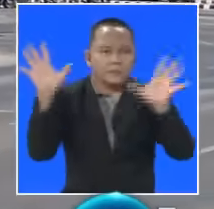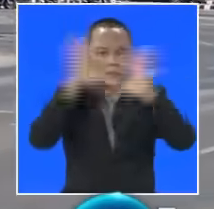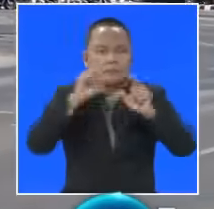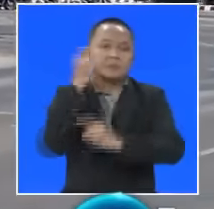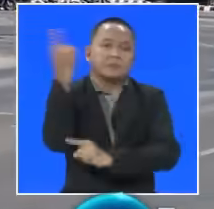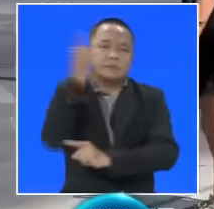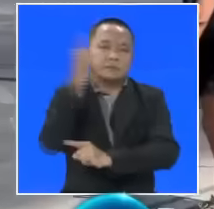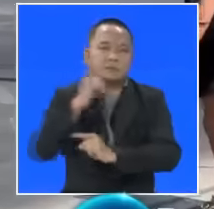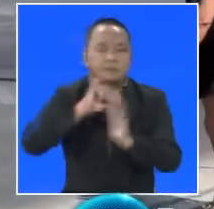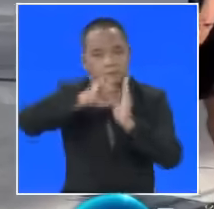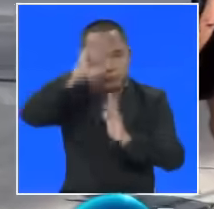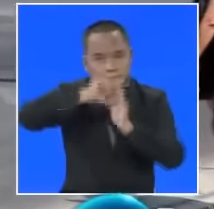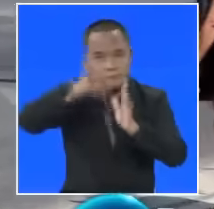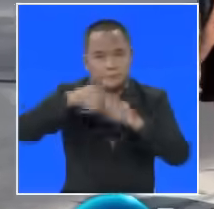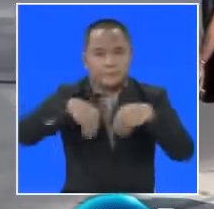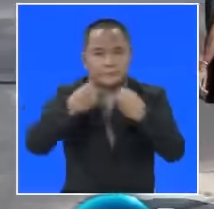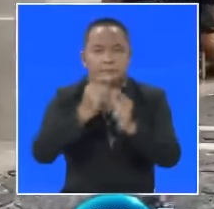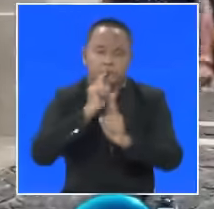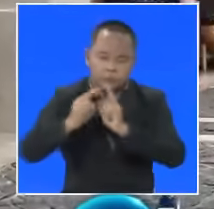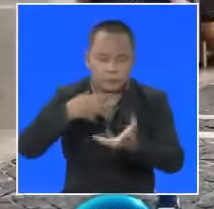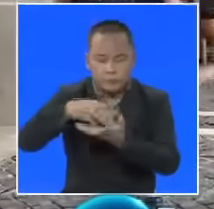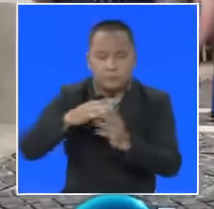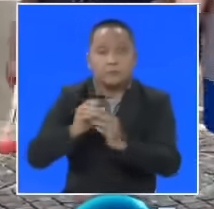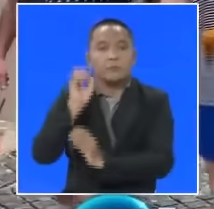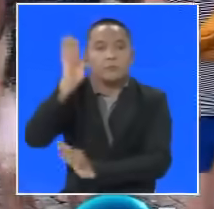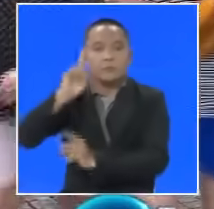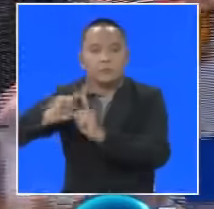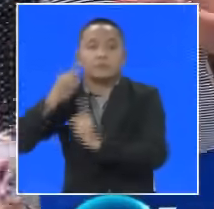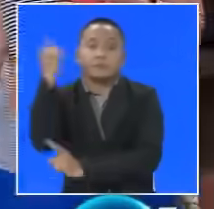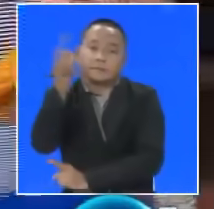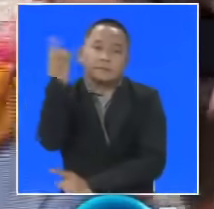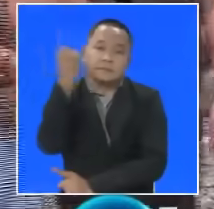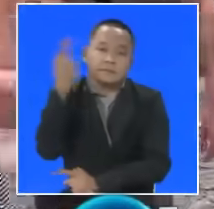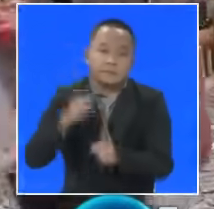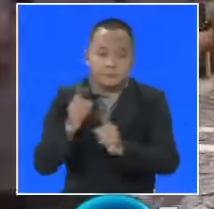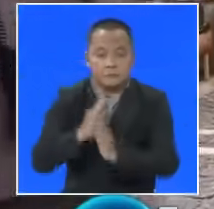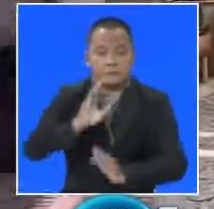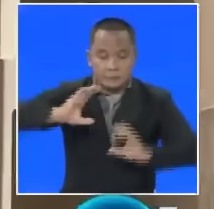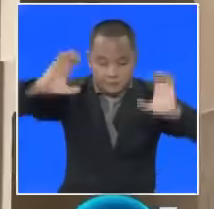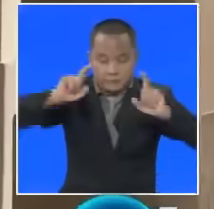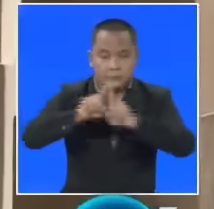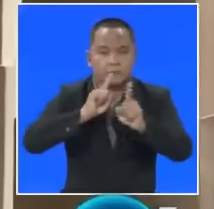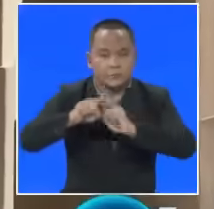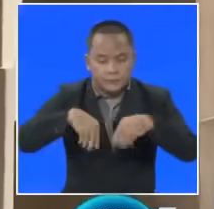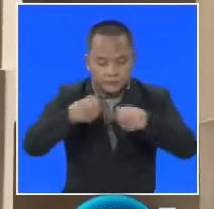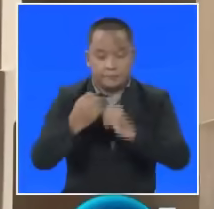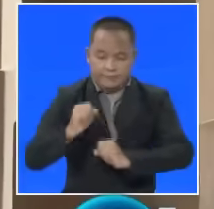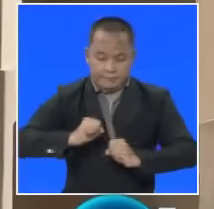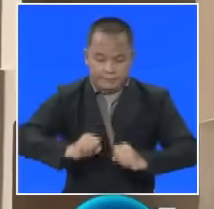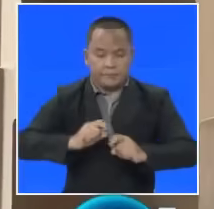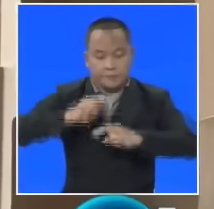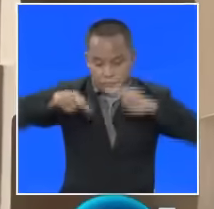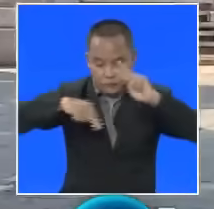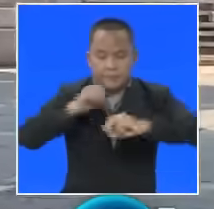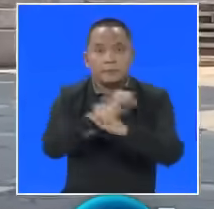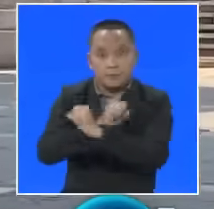การท่องเที่ยวของจังหวัดเชียงใหม่ที่มีการพูดคุยกับผู้ประกอบการด้านการท่องเที่ยวและหน่วยงานภาครัฐในการสร้างความมั่นใจดู